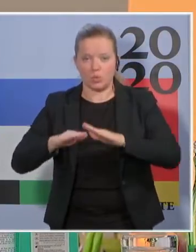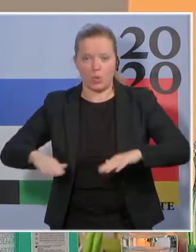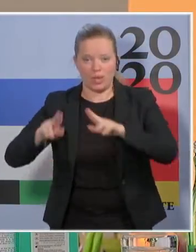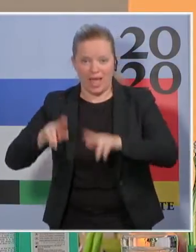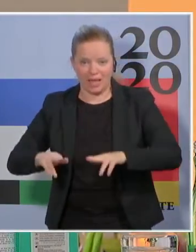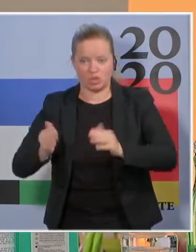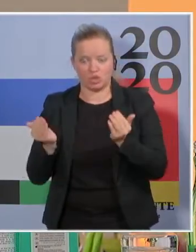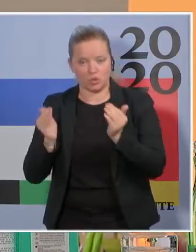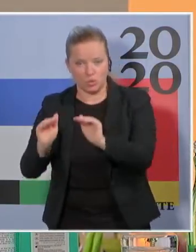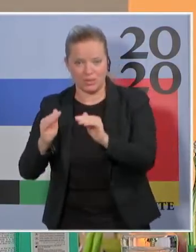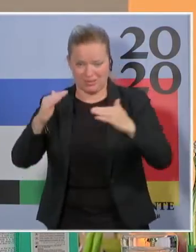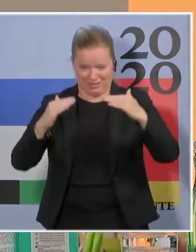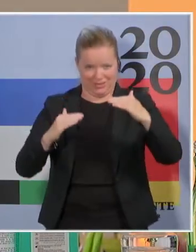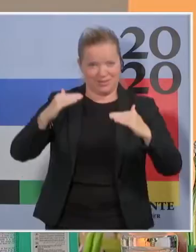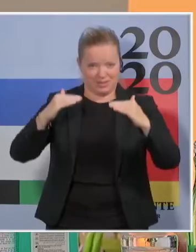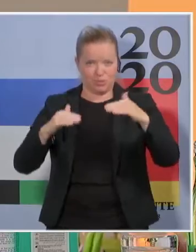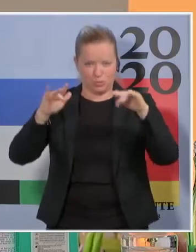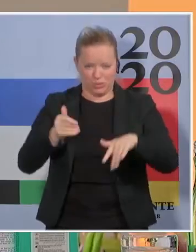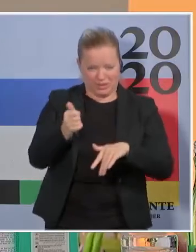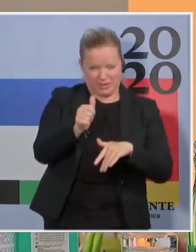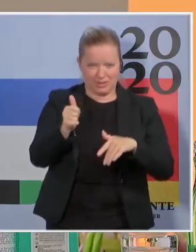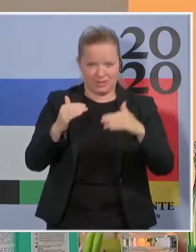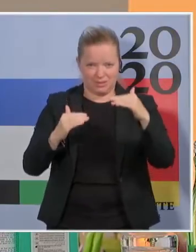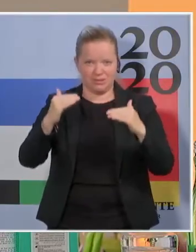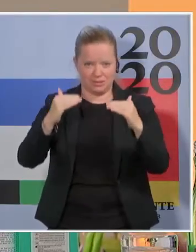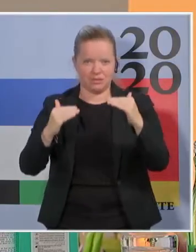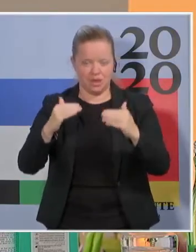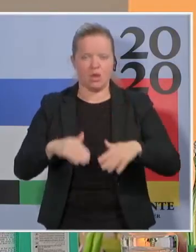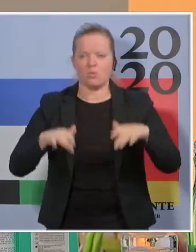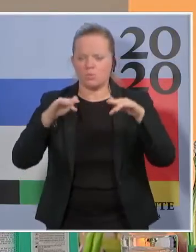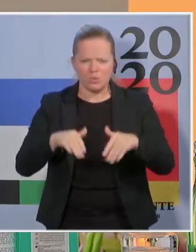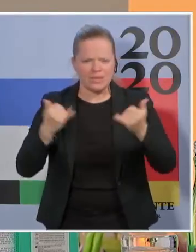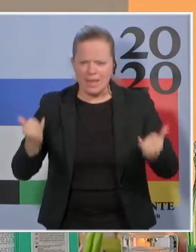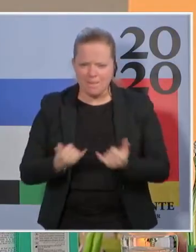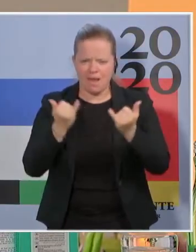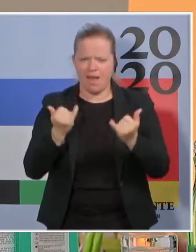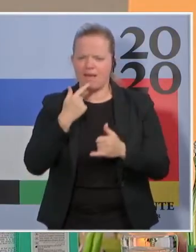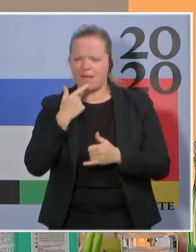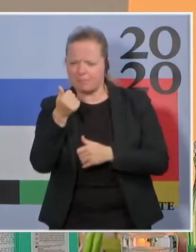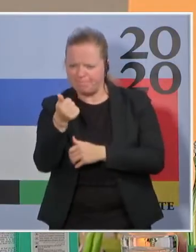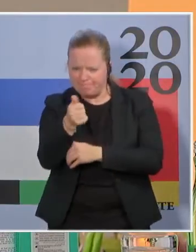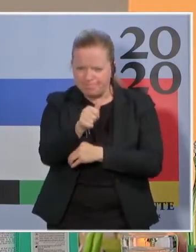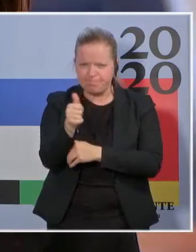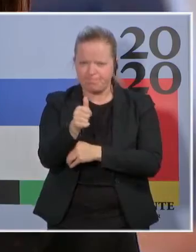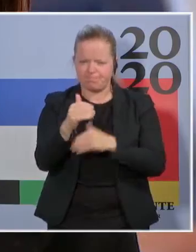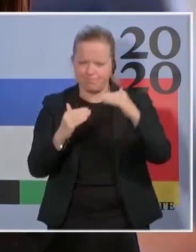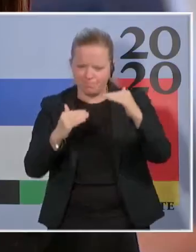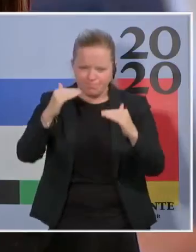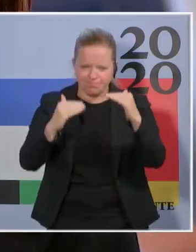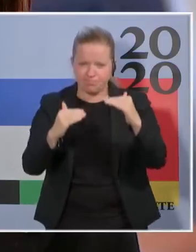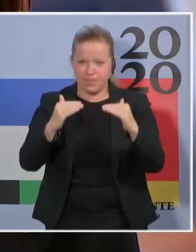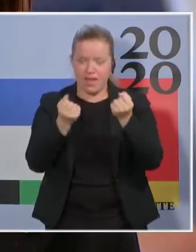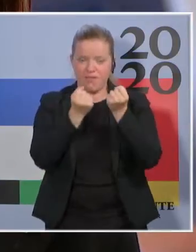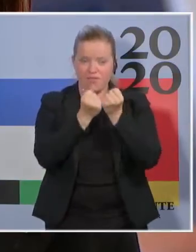schützen. Wir haben laufend die Frage zu stellen und abzuwägen, wie viel Freiheit wir bereit